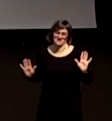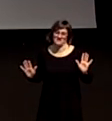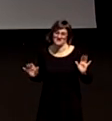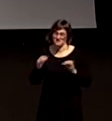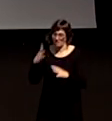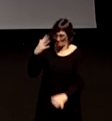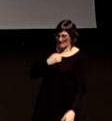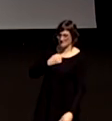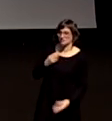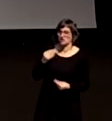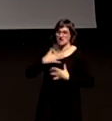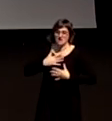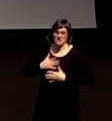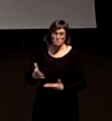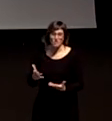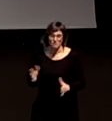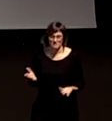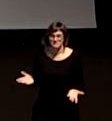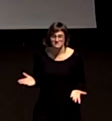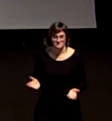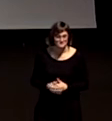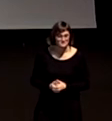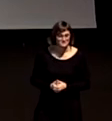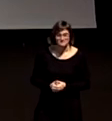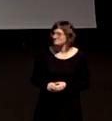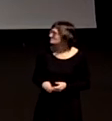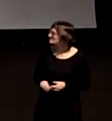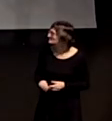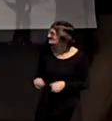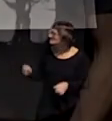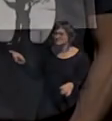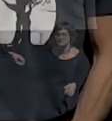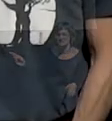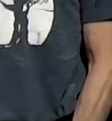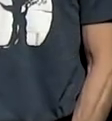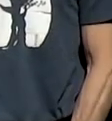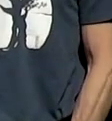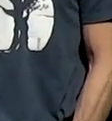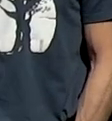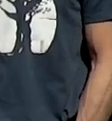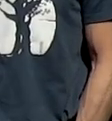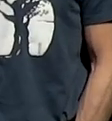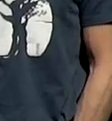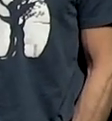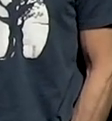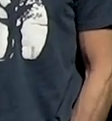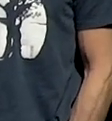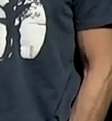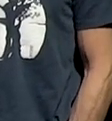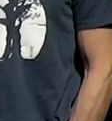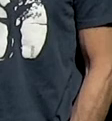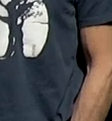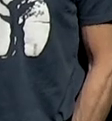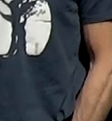aperçoivent sans l'effrayer voilà merci quel que soit le le nocturne il vous verra avant que vous le voyez